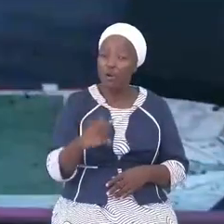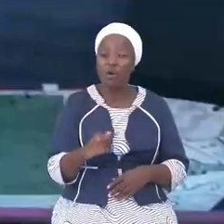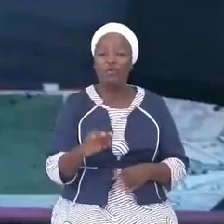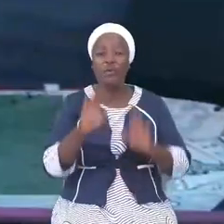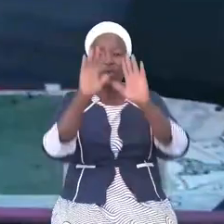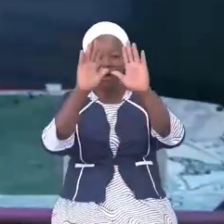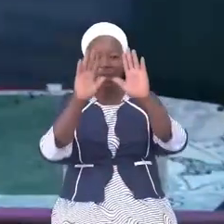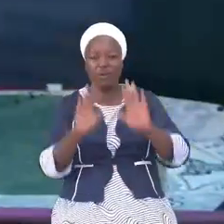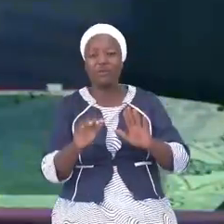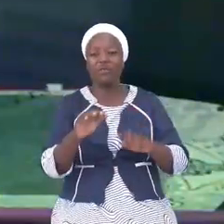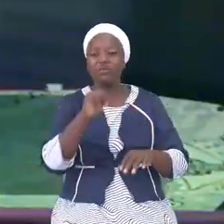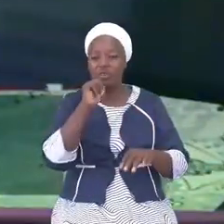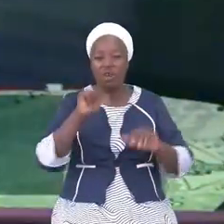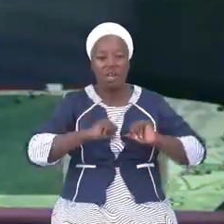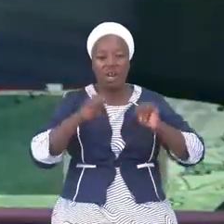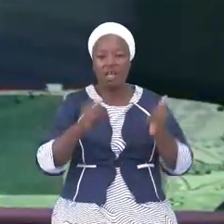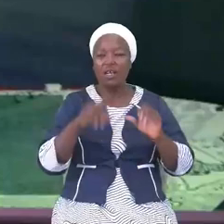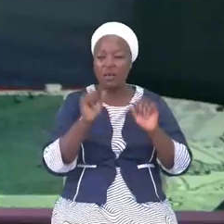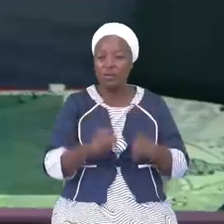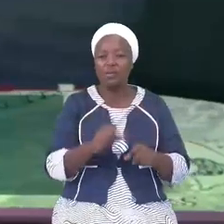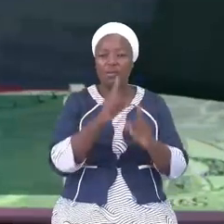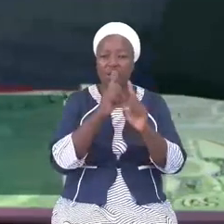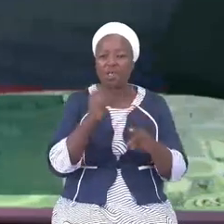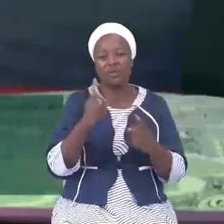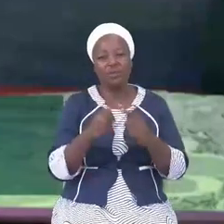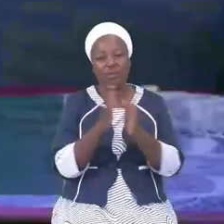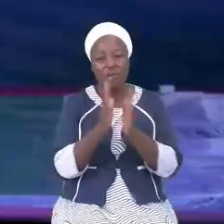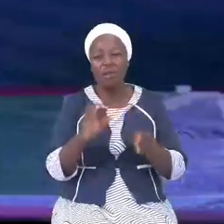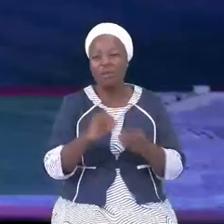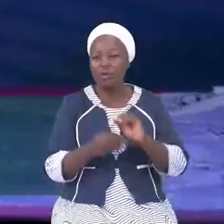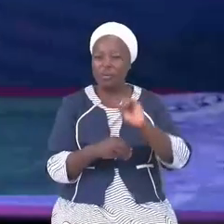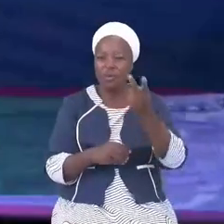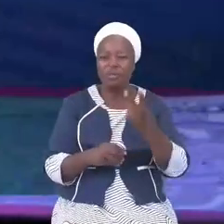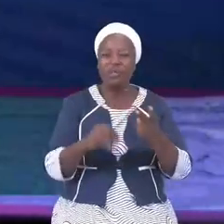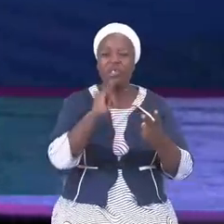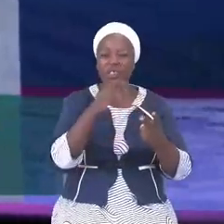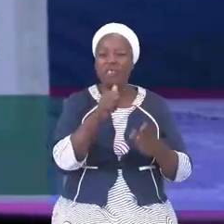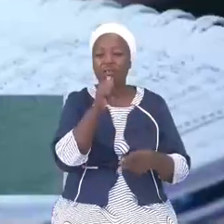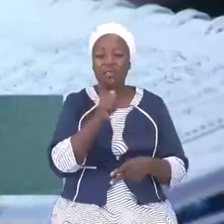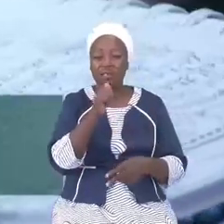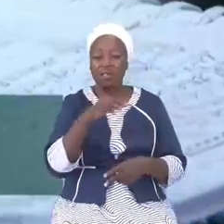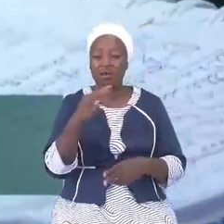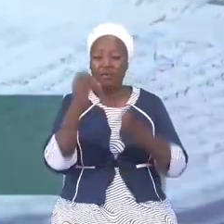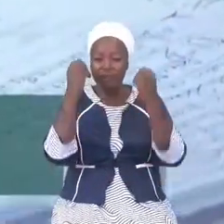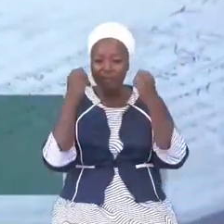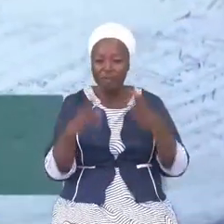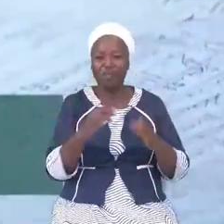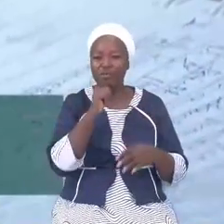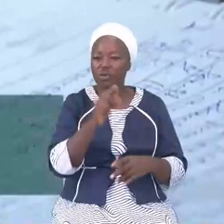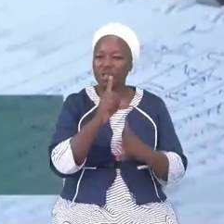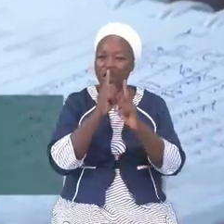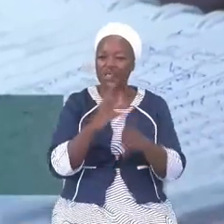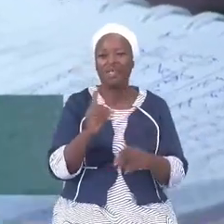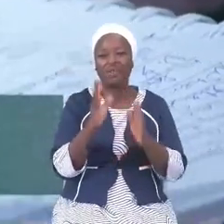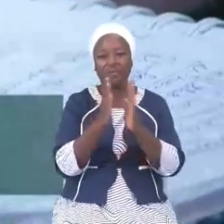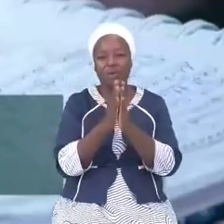des exaucements miraculeux indéniables à la prière. Troisièmement, deuxième point, le secret des nombreuses